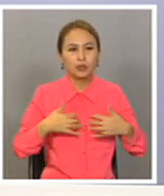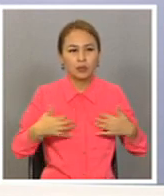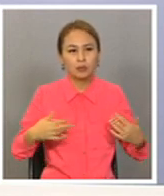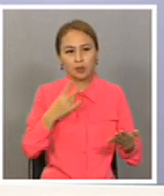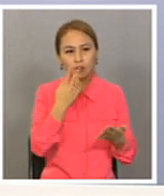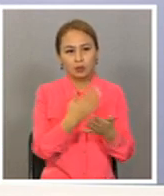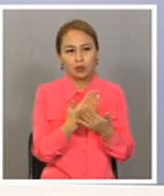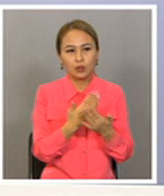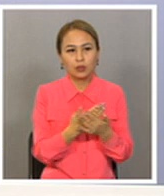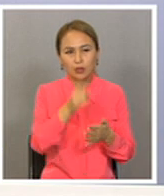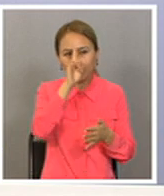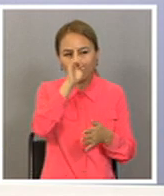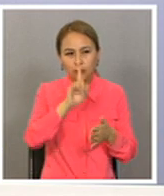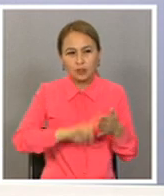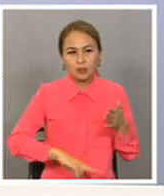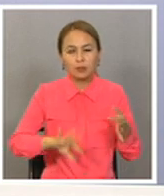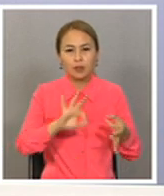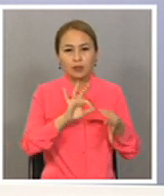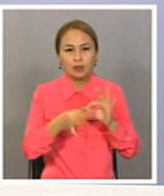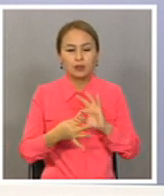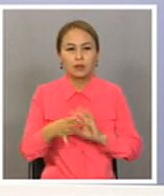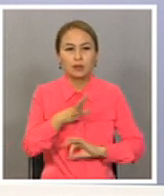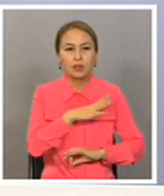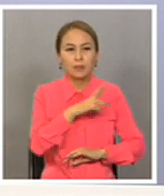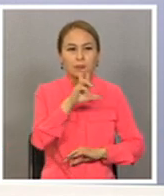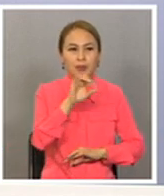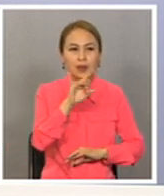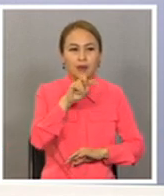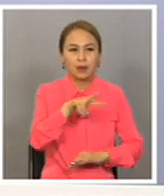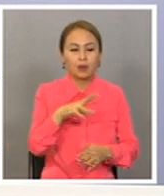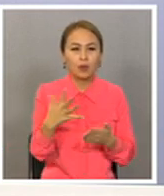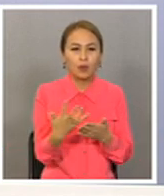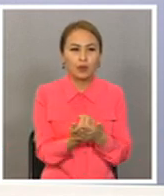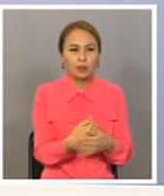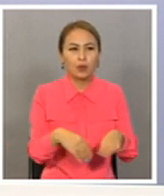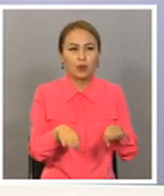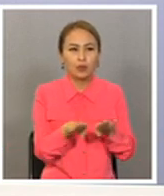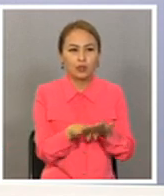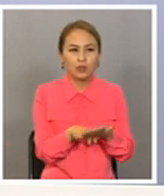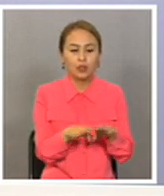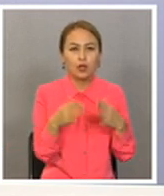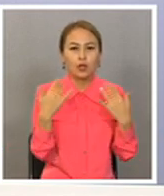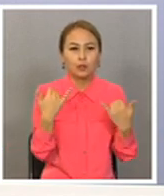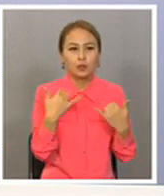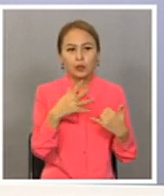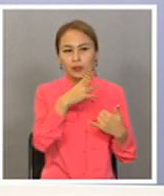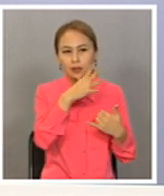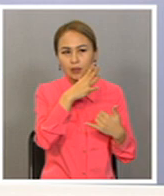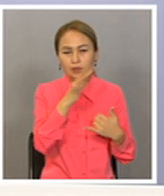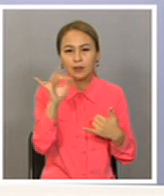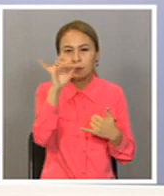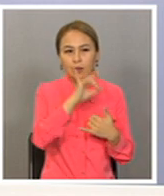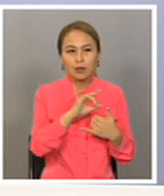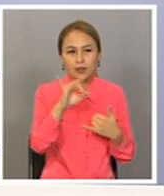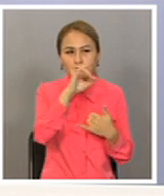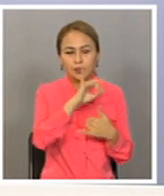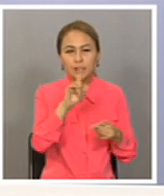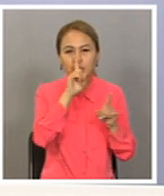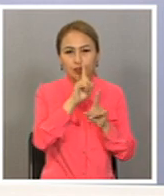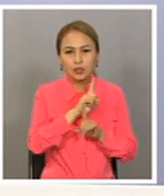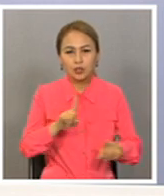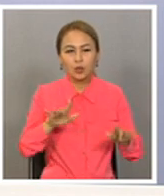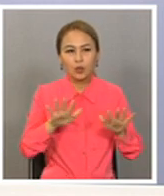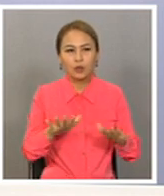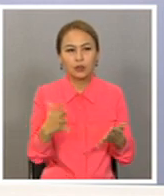қолданбалы өнерін сипаттадыңыздар. Берел қорымынан табылған олжалар бүгінгі таңда тарихымызда ерекше орын